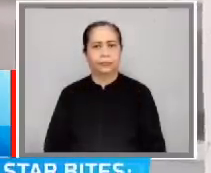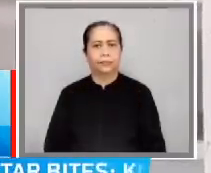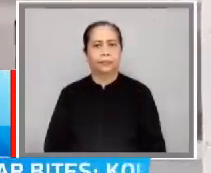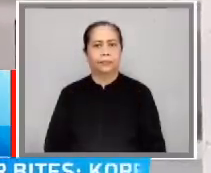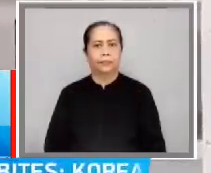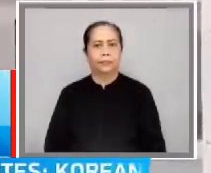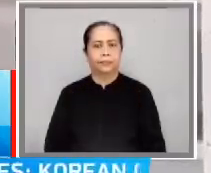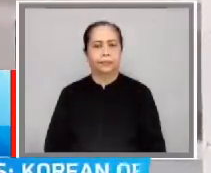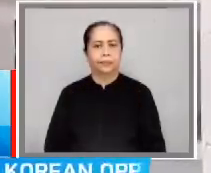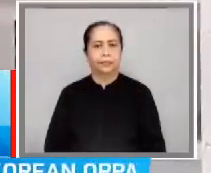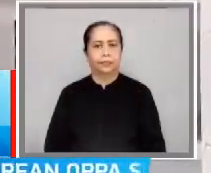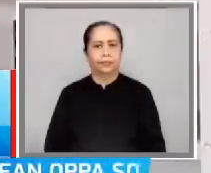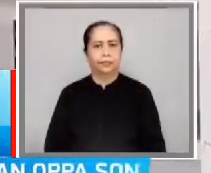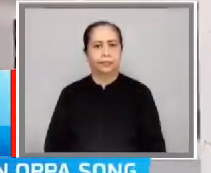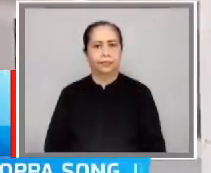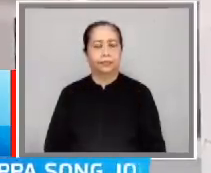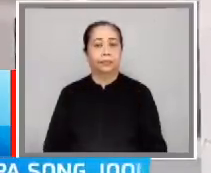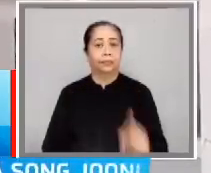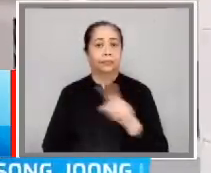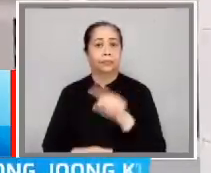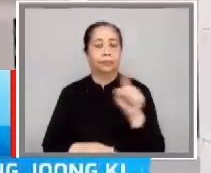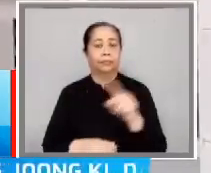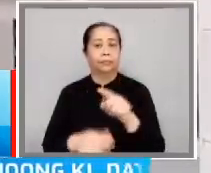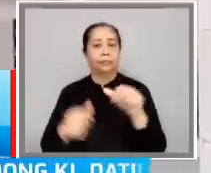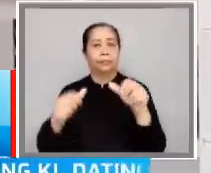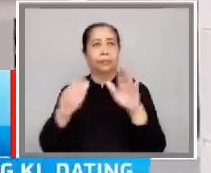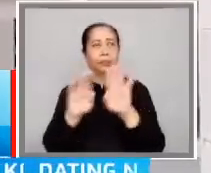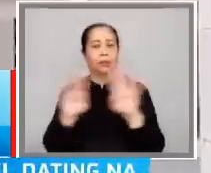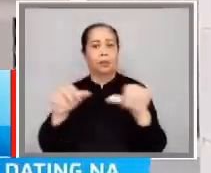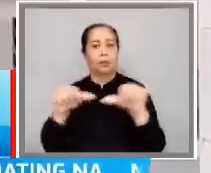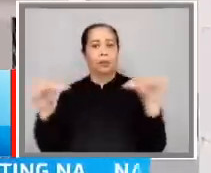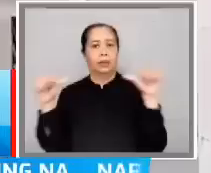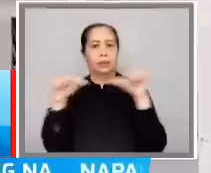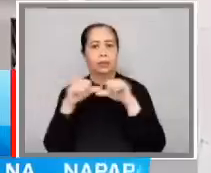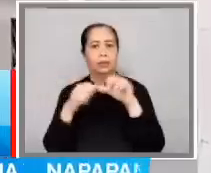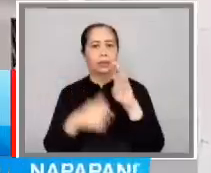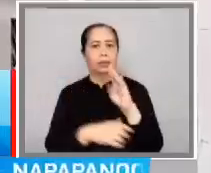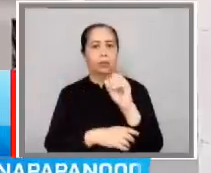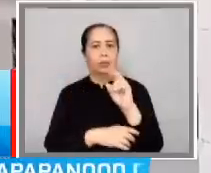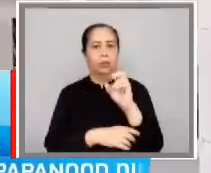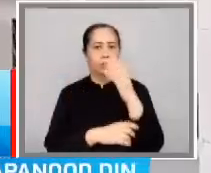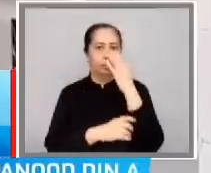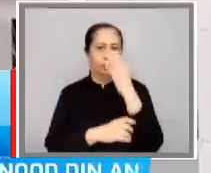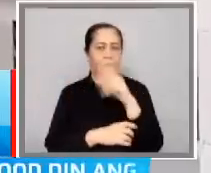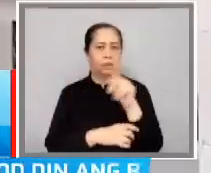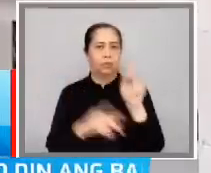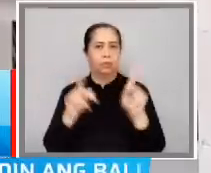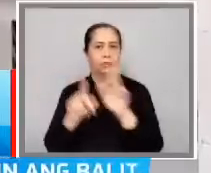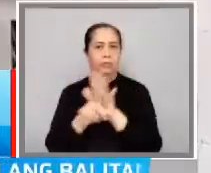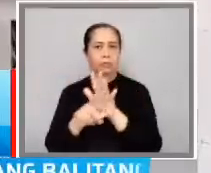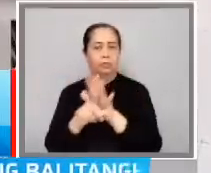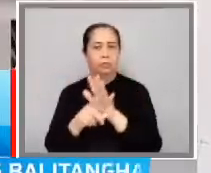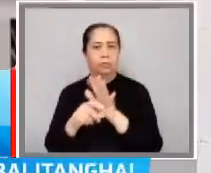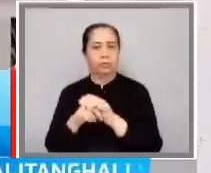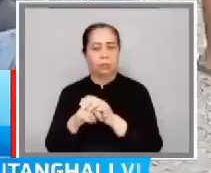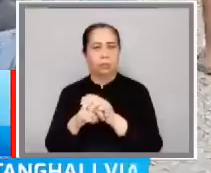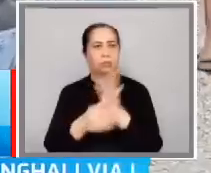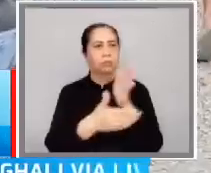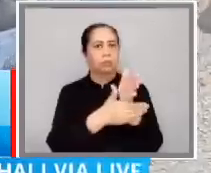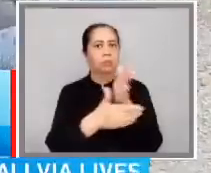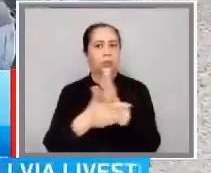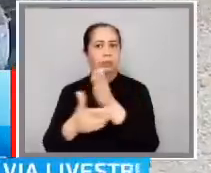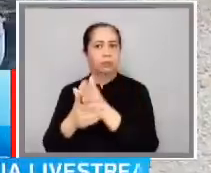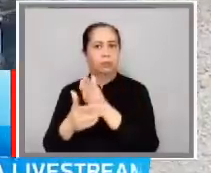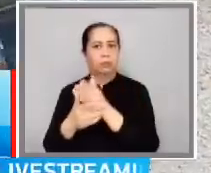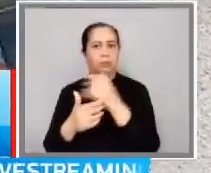buwan ng paputok. Dito sa isang open area na dinarayo dito pa rin sa Bukawi, Bulacan ng mga mamimili sa pagkikot natin kanina 10